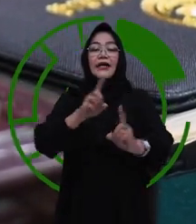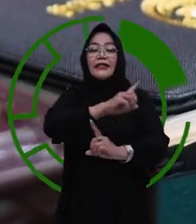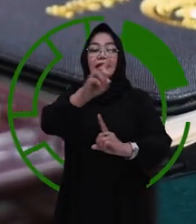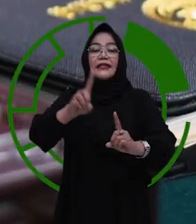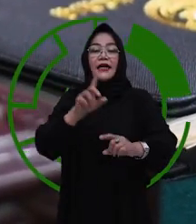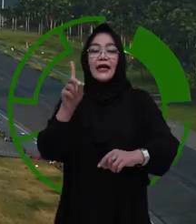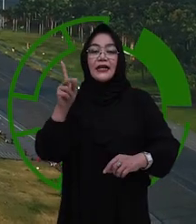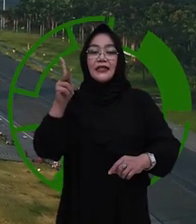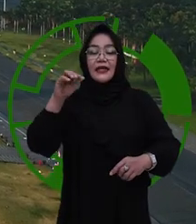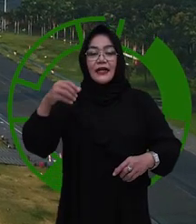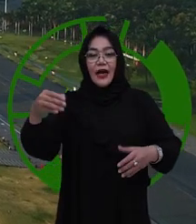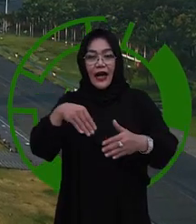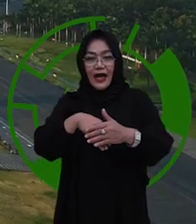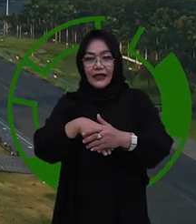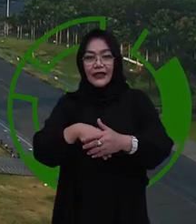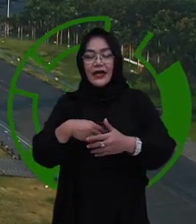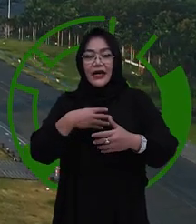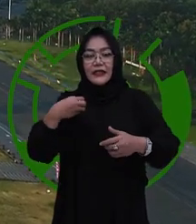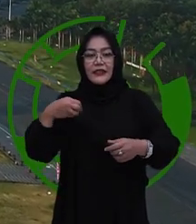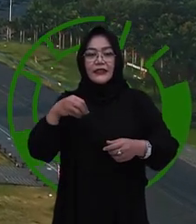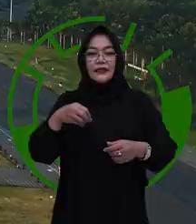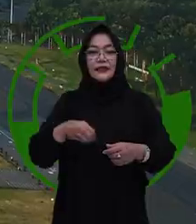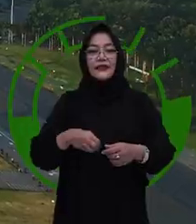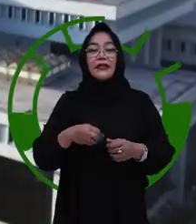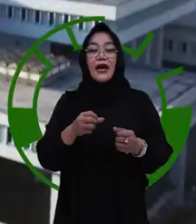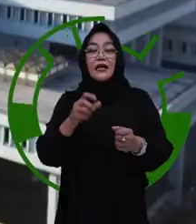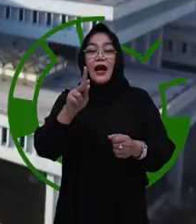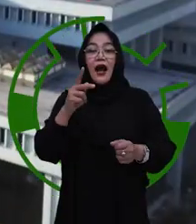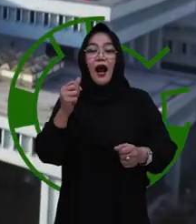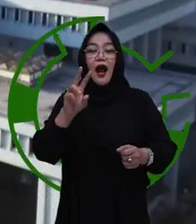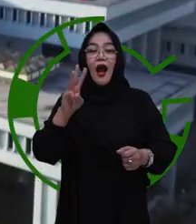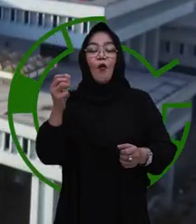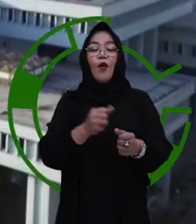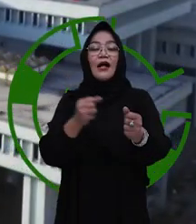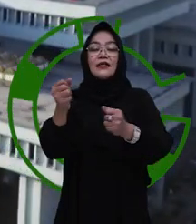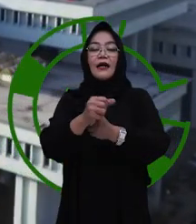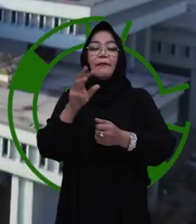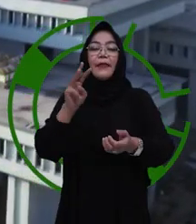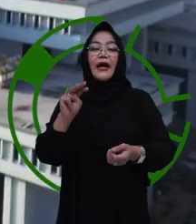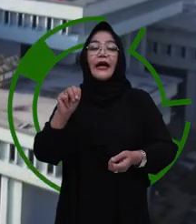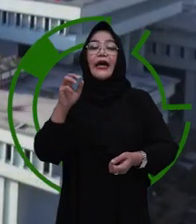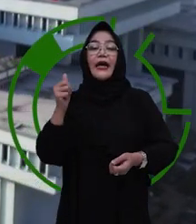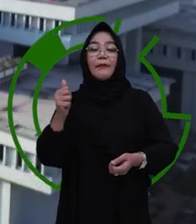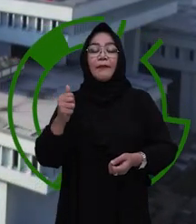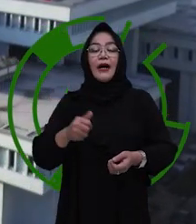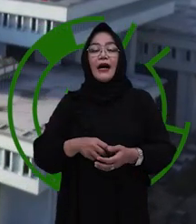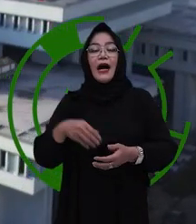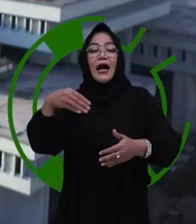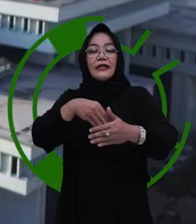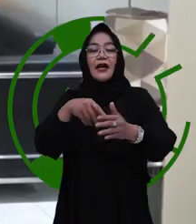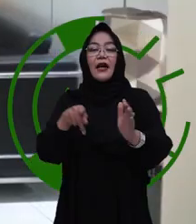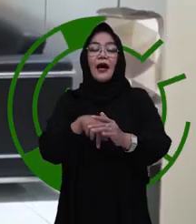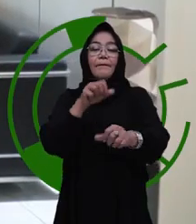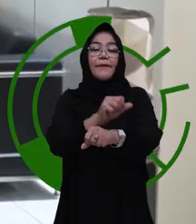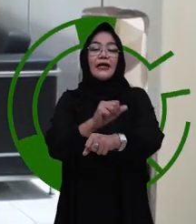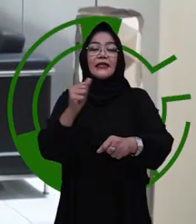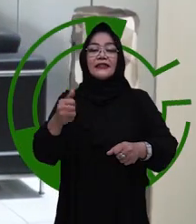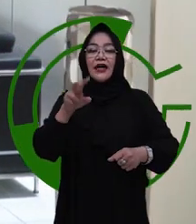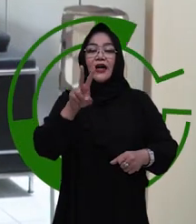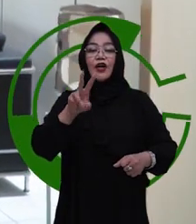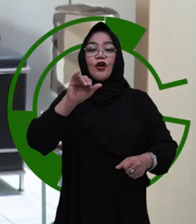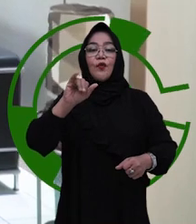DKI Jakarta dan forpost atau kawal depan Mahkamah Agung Republik Indonesia dalam melaksanakan